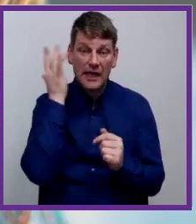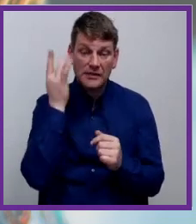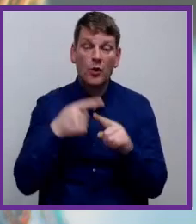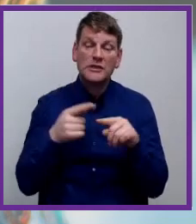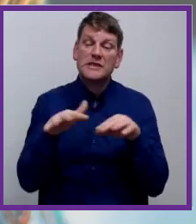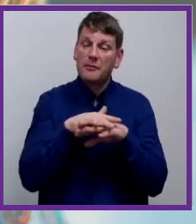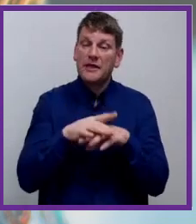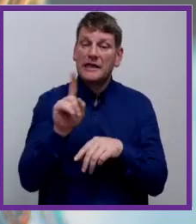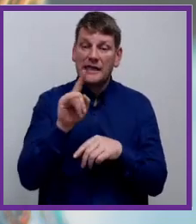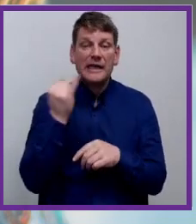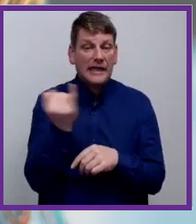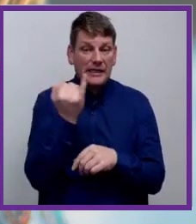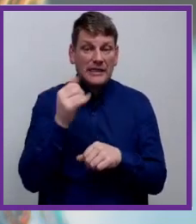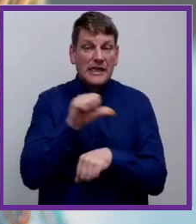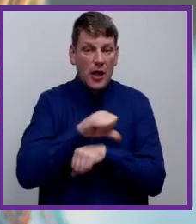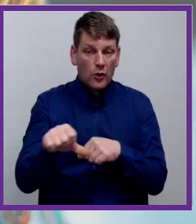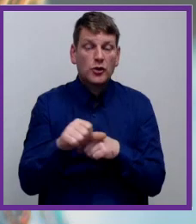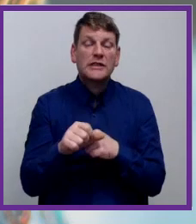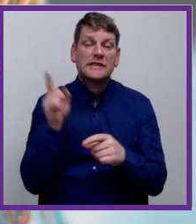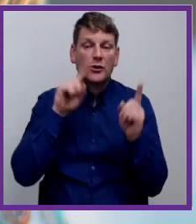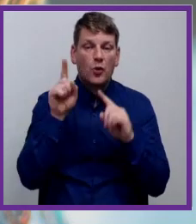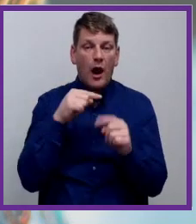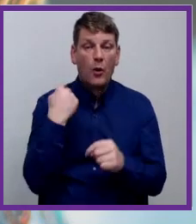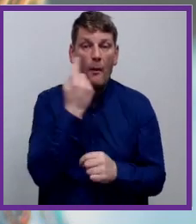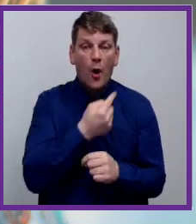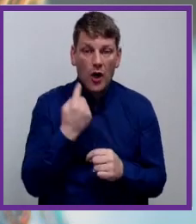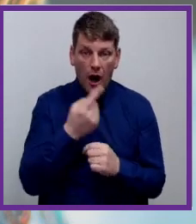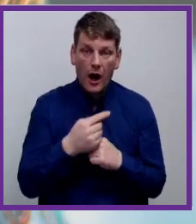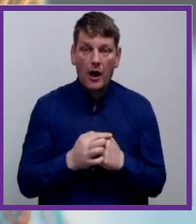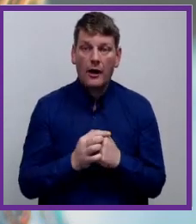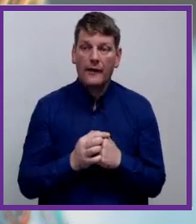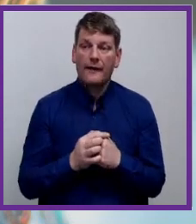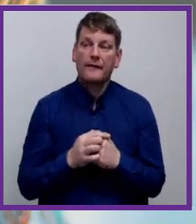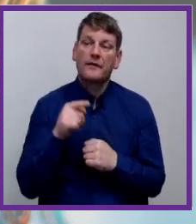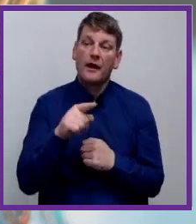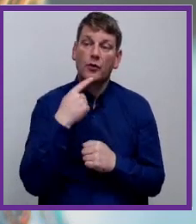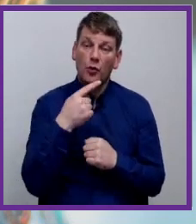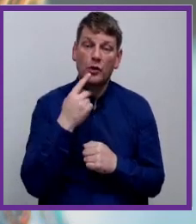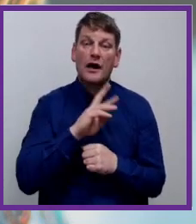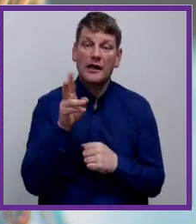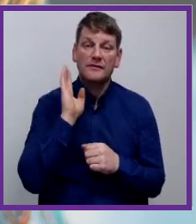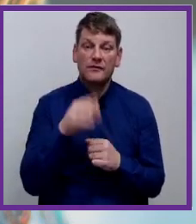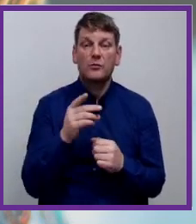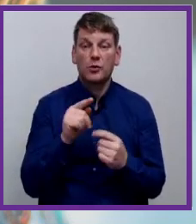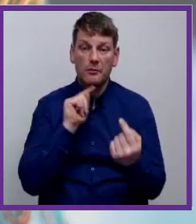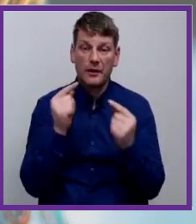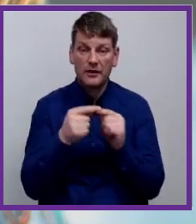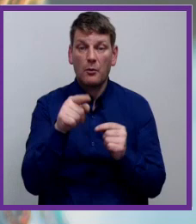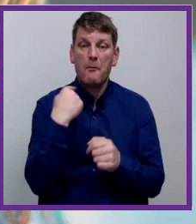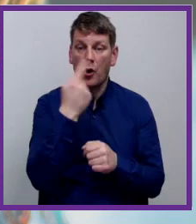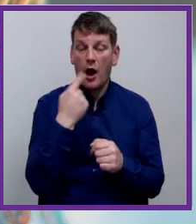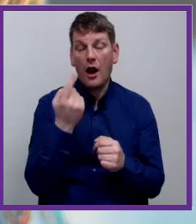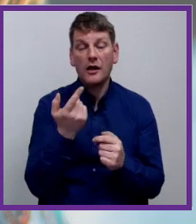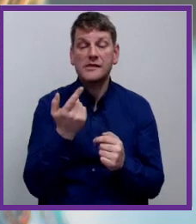ir interesi ierobežot seksuālo morāli, tādu runu, kas varētu būt pretēji valdošajai morālas